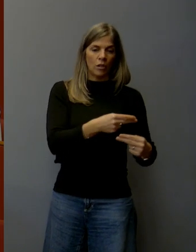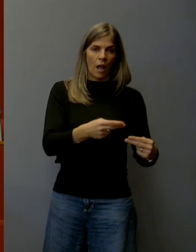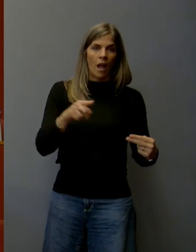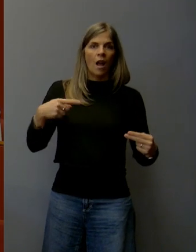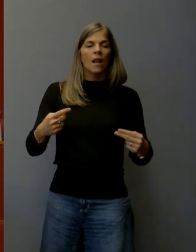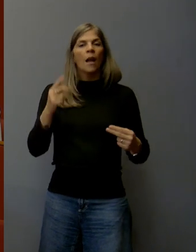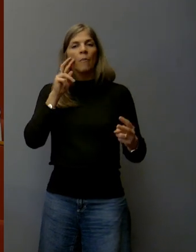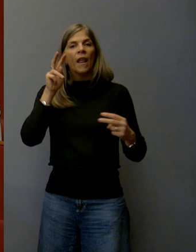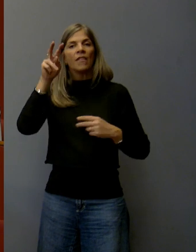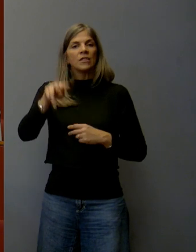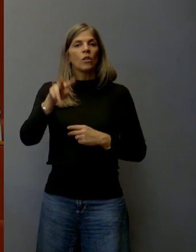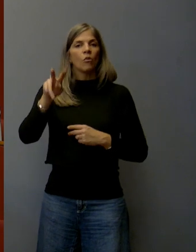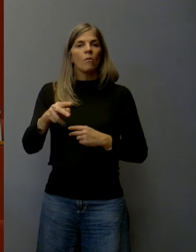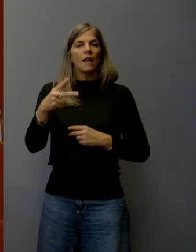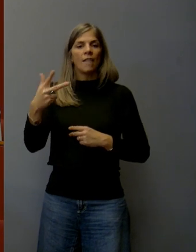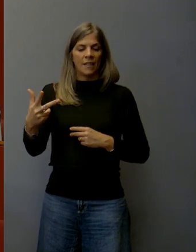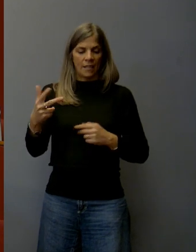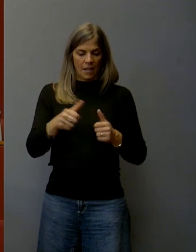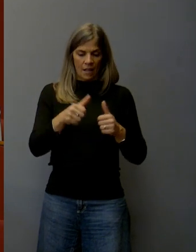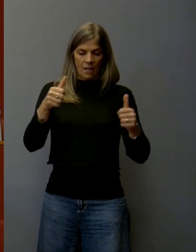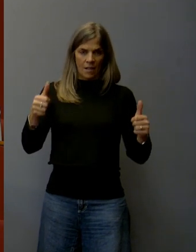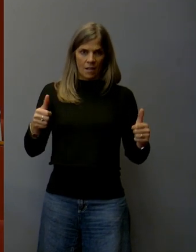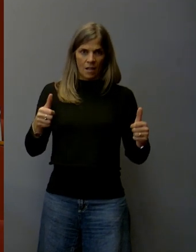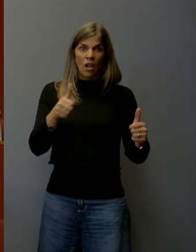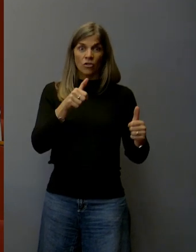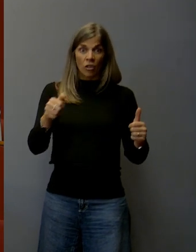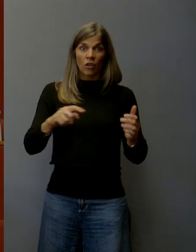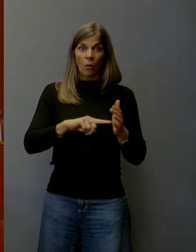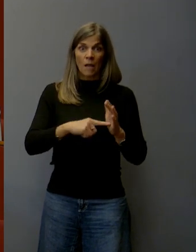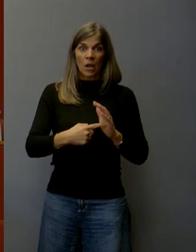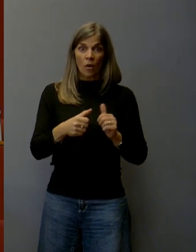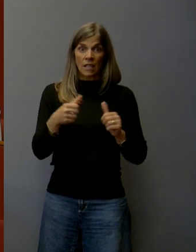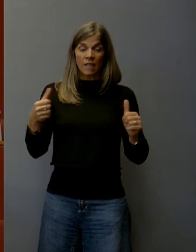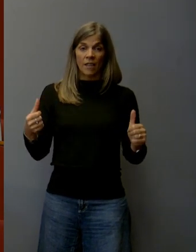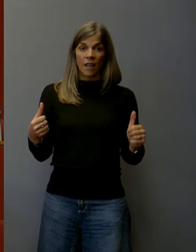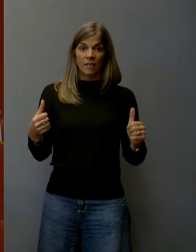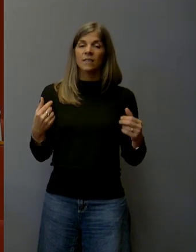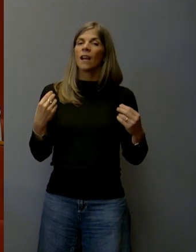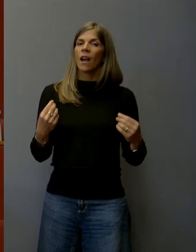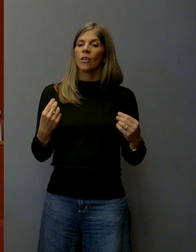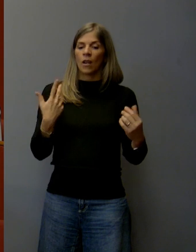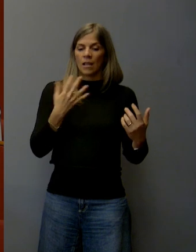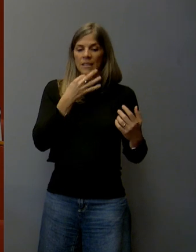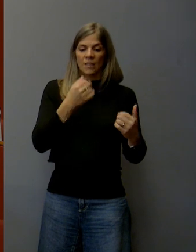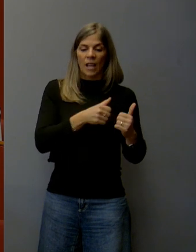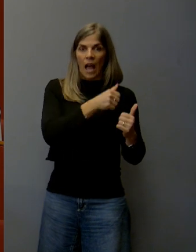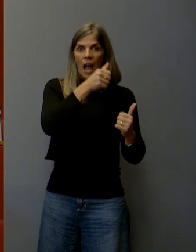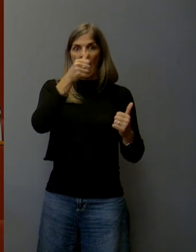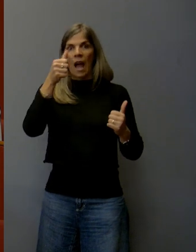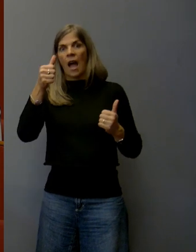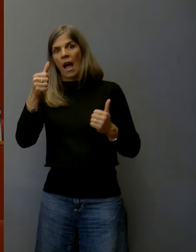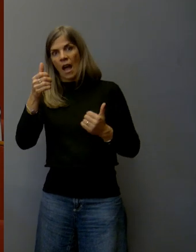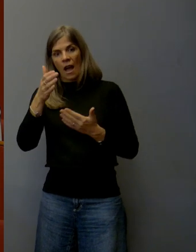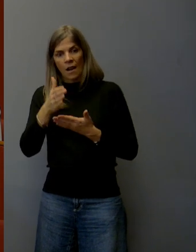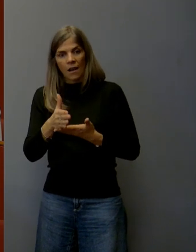milioni di differenza qual è questa differenza la differenza è che ovviamente alla fine dell'anno sono trovate risorse che all'inizio